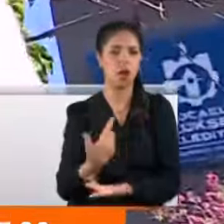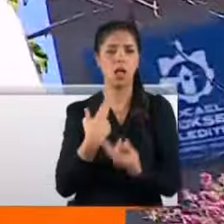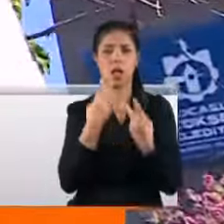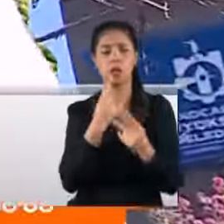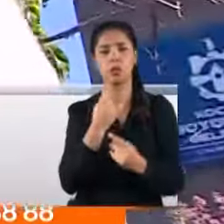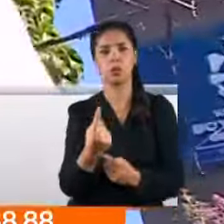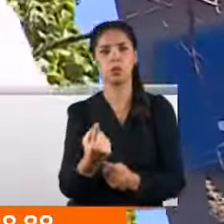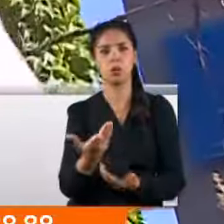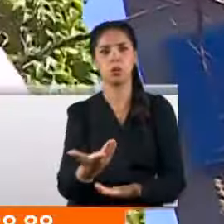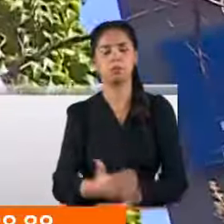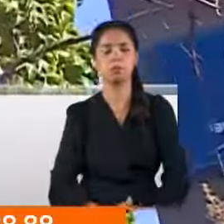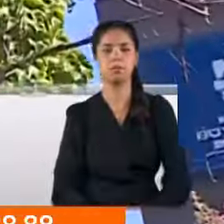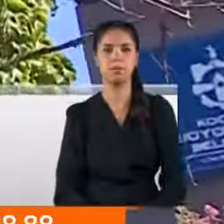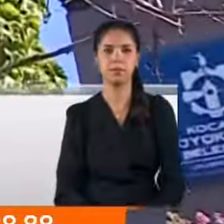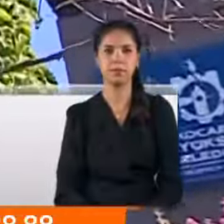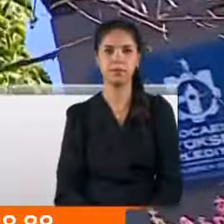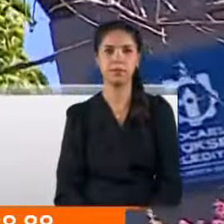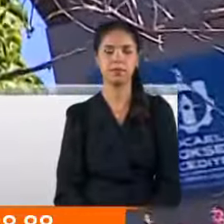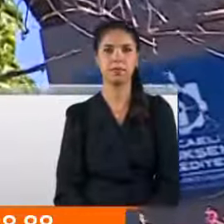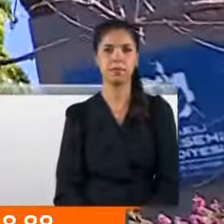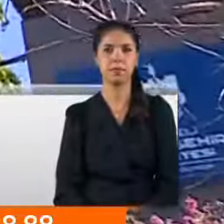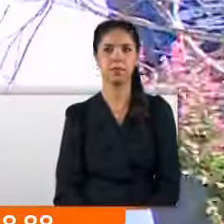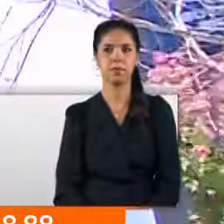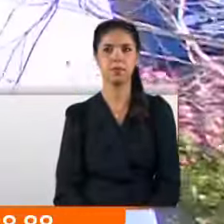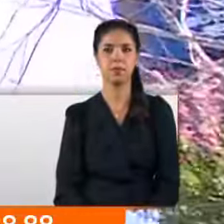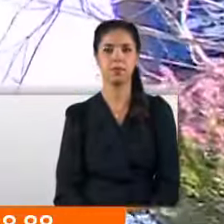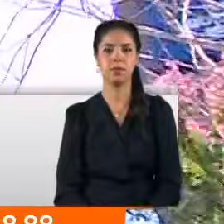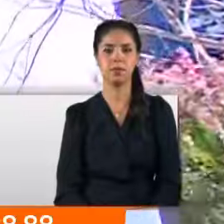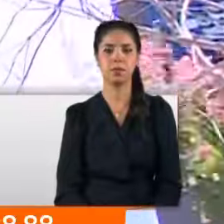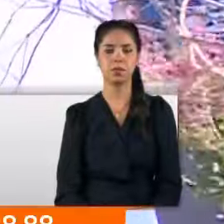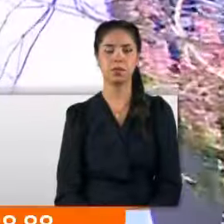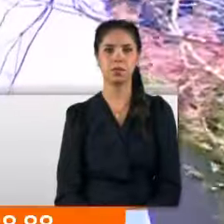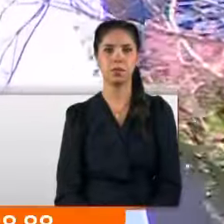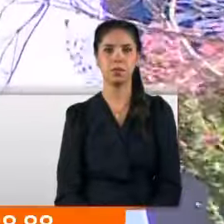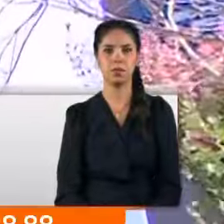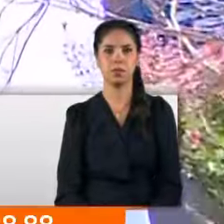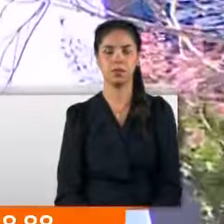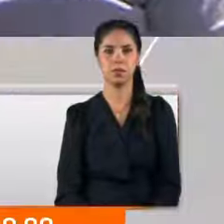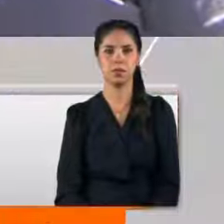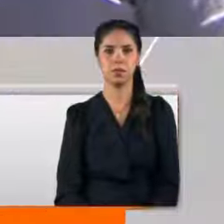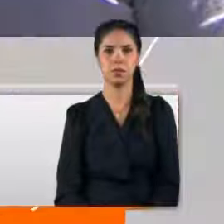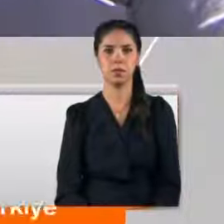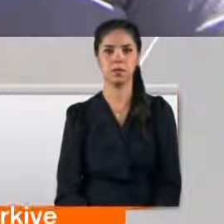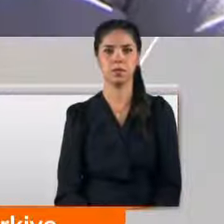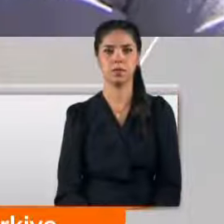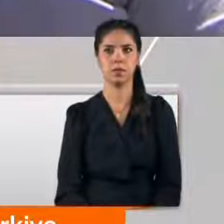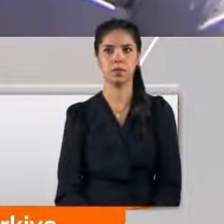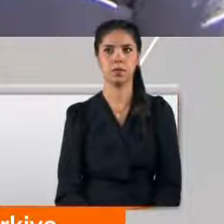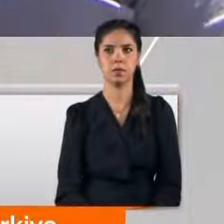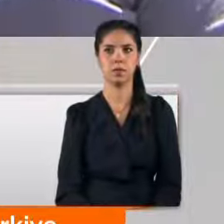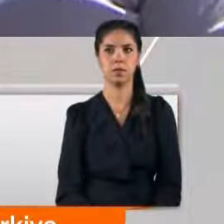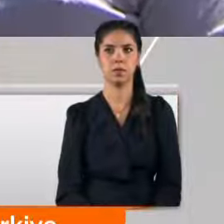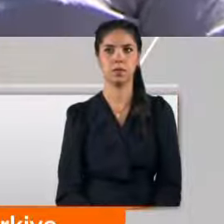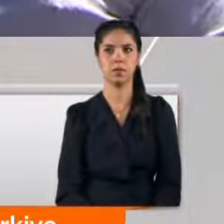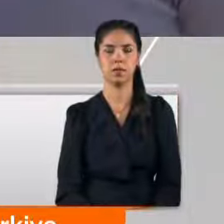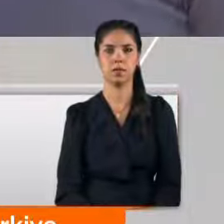söyleyeyim, bu sadece görünen bir tanesi. Görünmeyen o kadar çok var ki. Yani elektrik öyle şakaya gelecek bir mevzu değildir. Belirli bir yakınlıkta bile